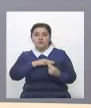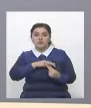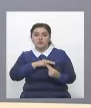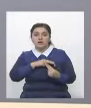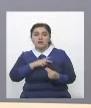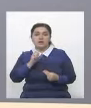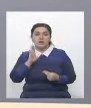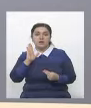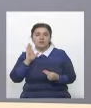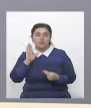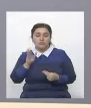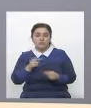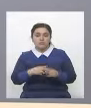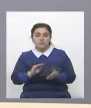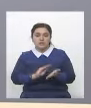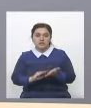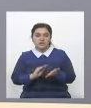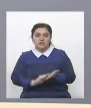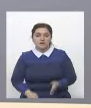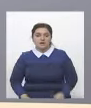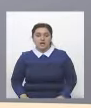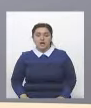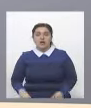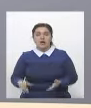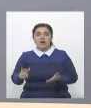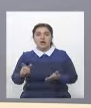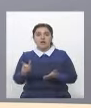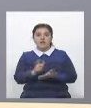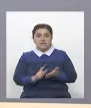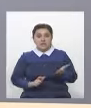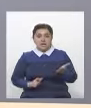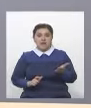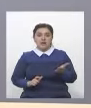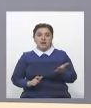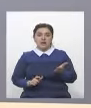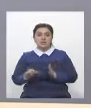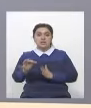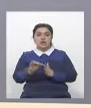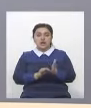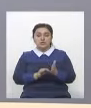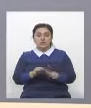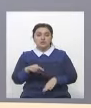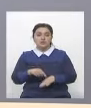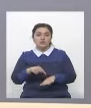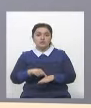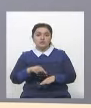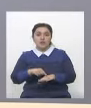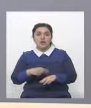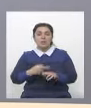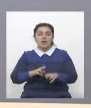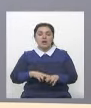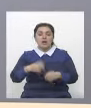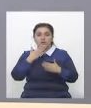трудиться над будущими шедеврами. В строках произведения сразу чувствуется